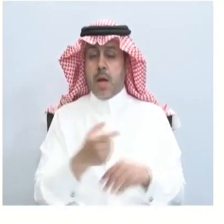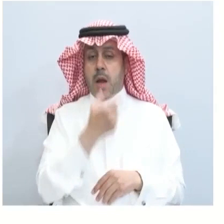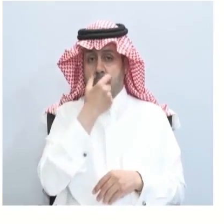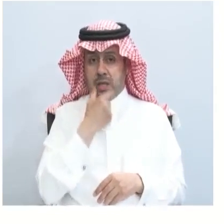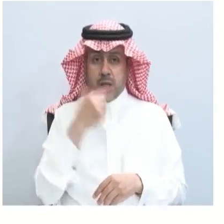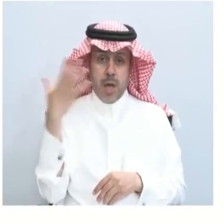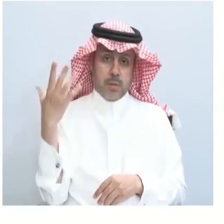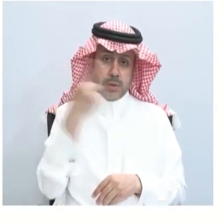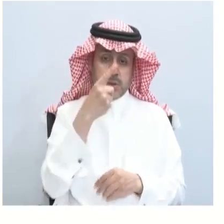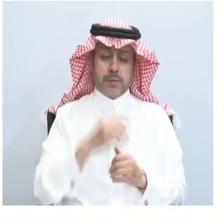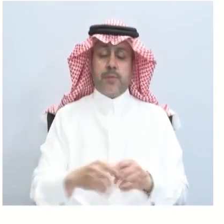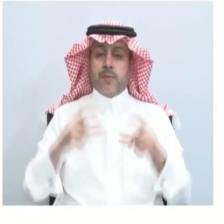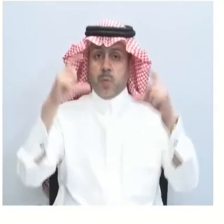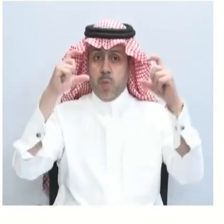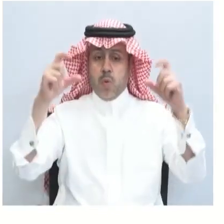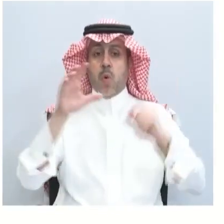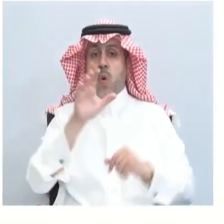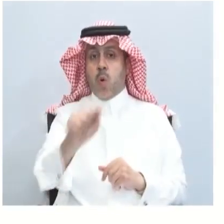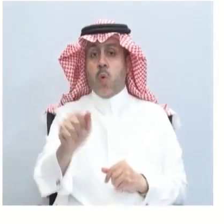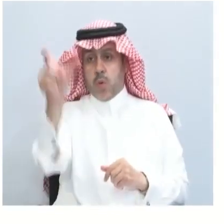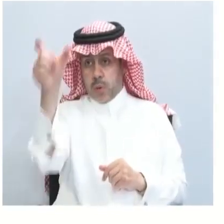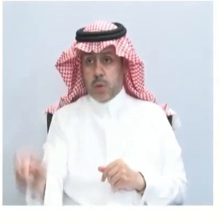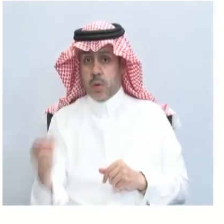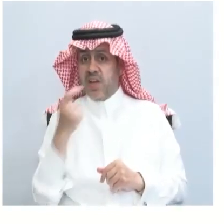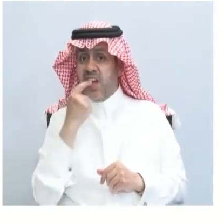عشر الذي هو حقوق الكبير